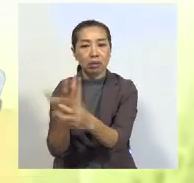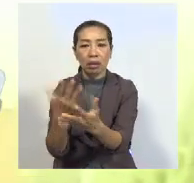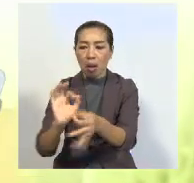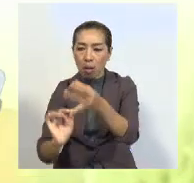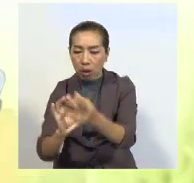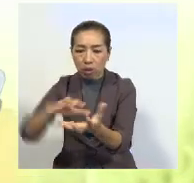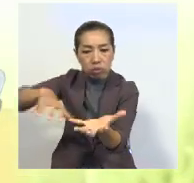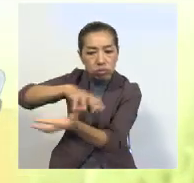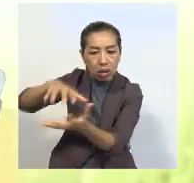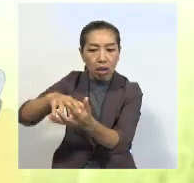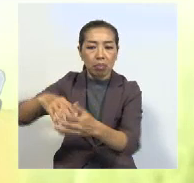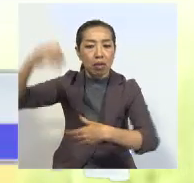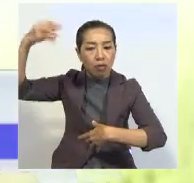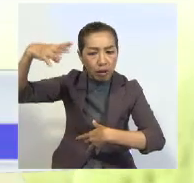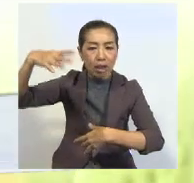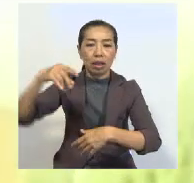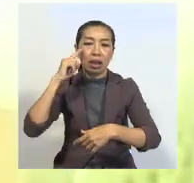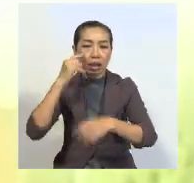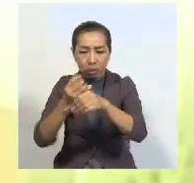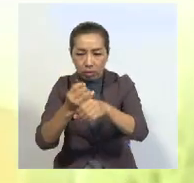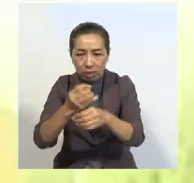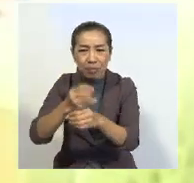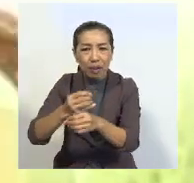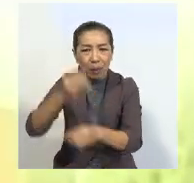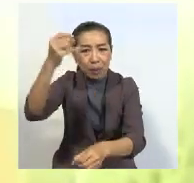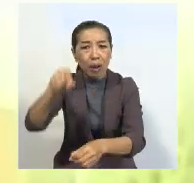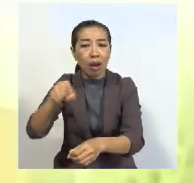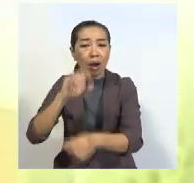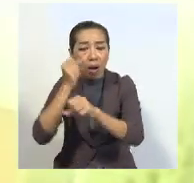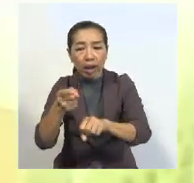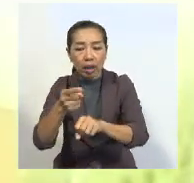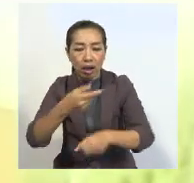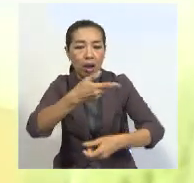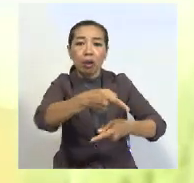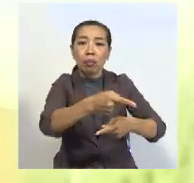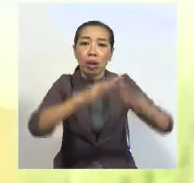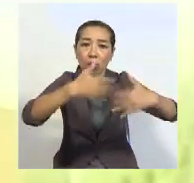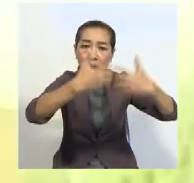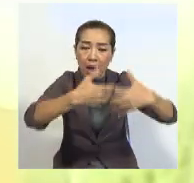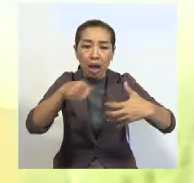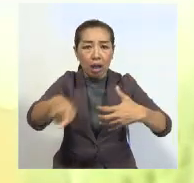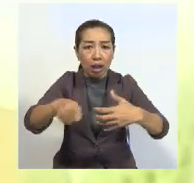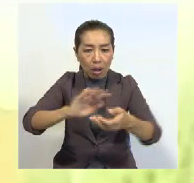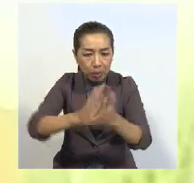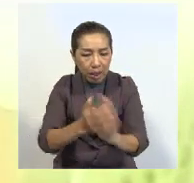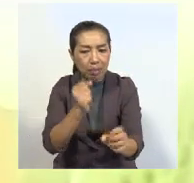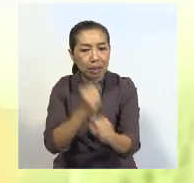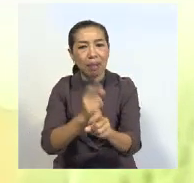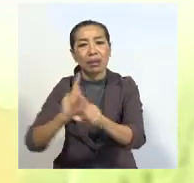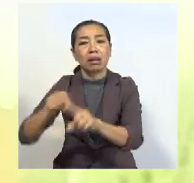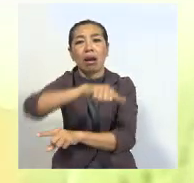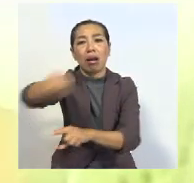อลทำอะไรต่างกากเกลือมันต้องการใช้ได้หมดดีกว่าทิ้งไปเปล่าๆทิ้งไปให้มันเน่าให้มันเหม็นหรือเผาไฟให้มันเ